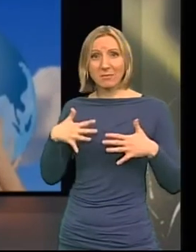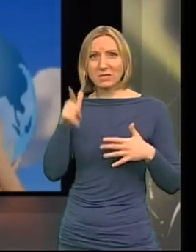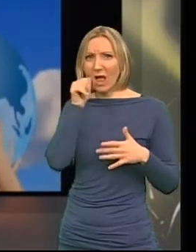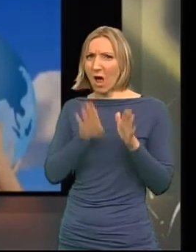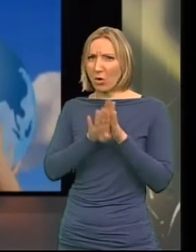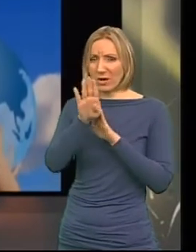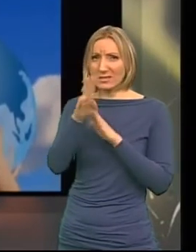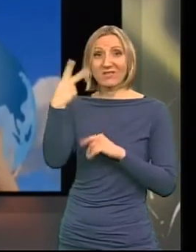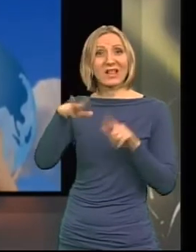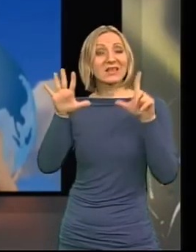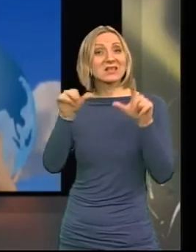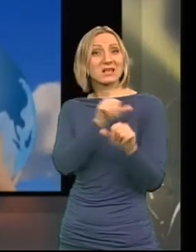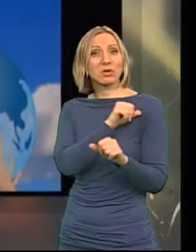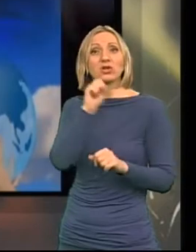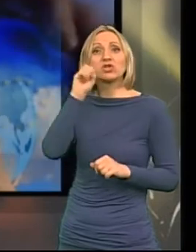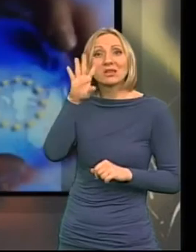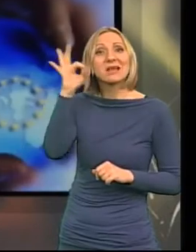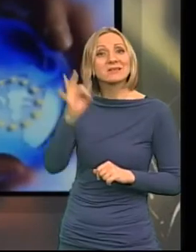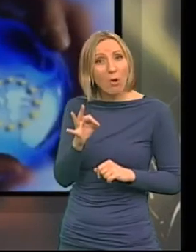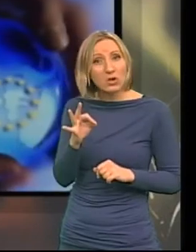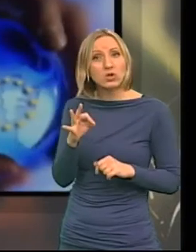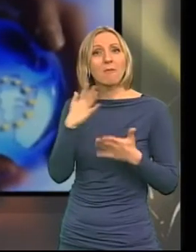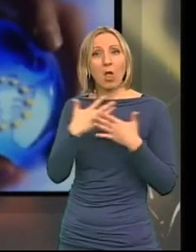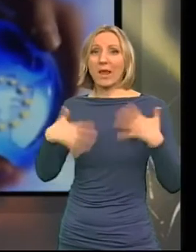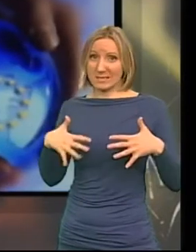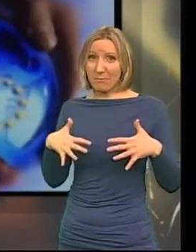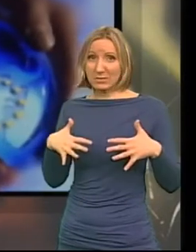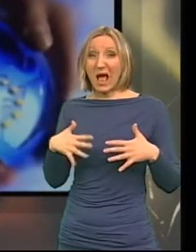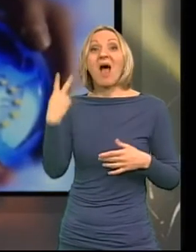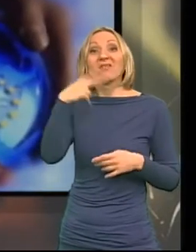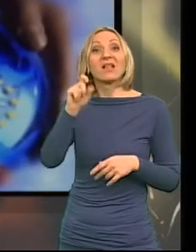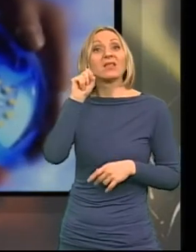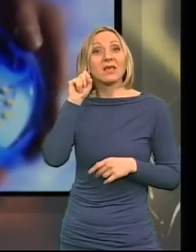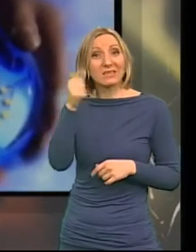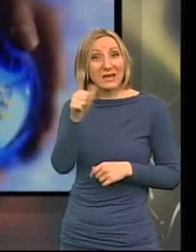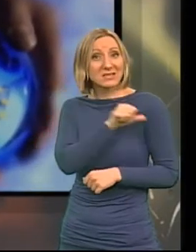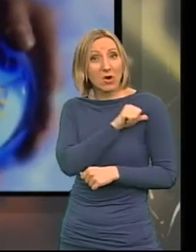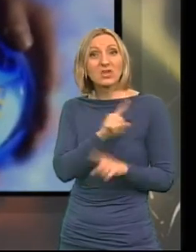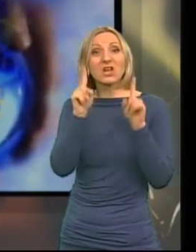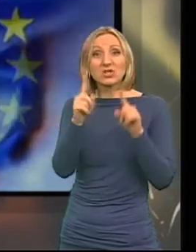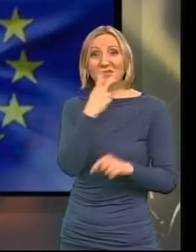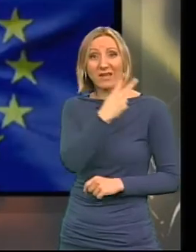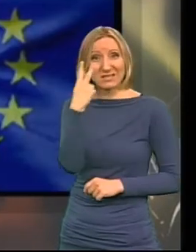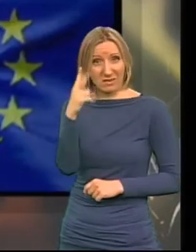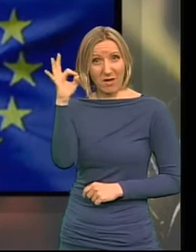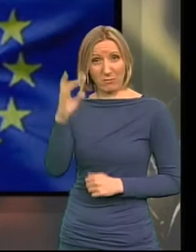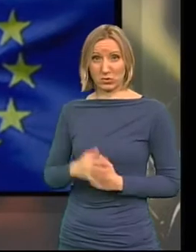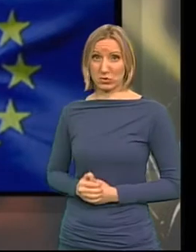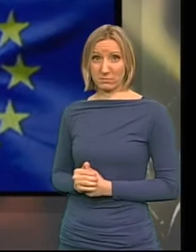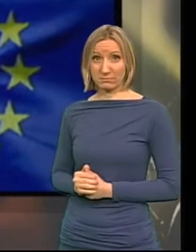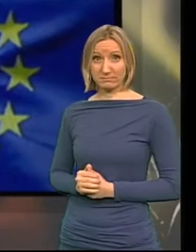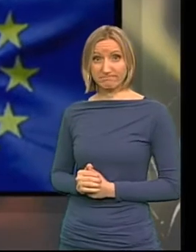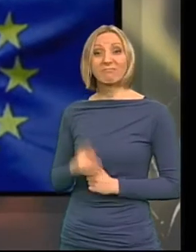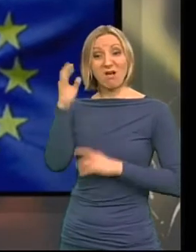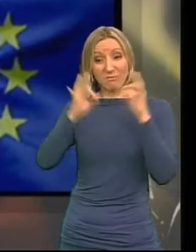raste. 2007. godine 14% mladih je bilo nezaposleno, a 2011. godine čak 22%.